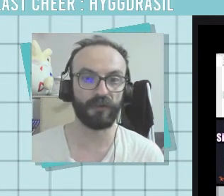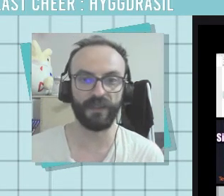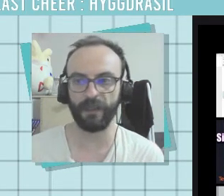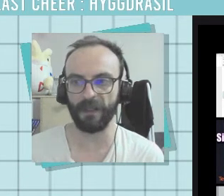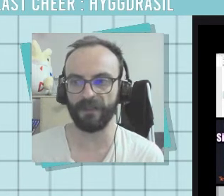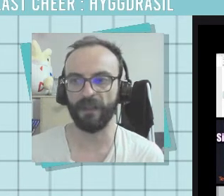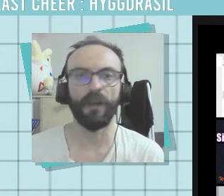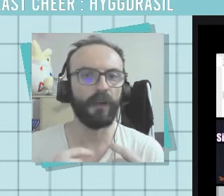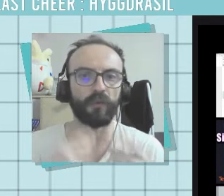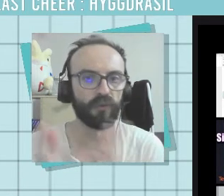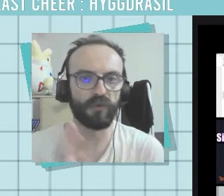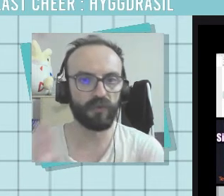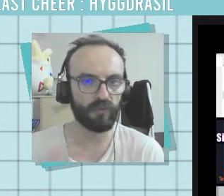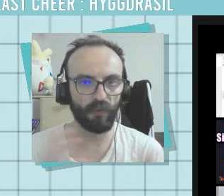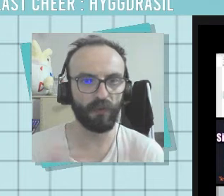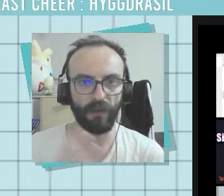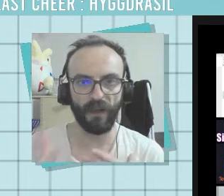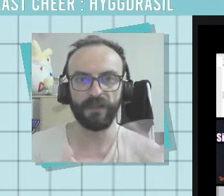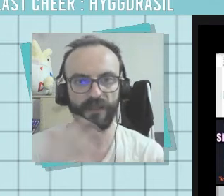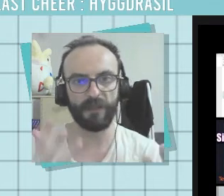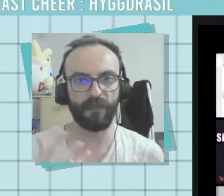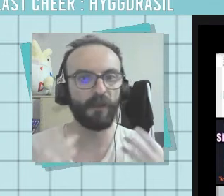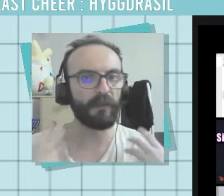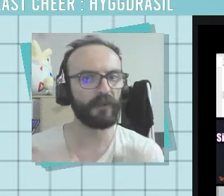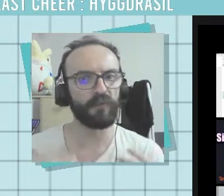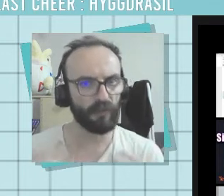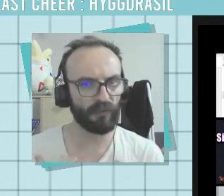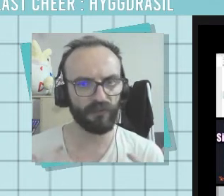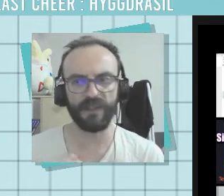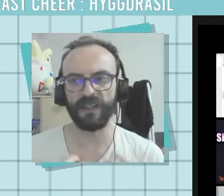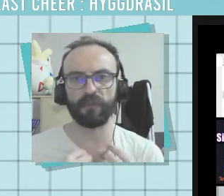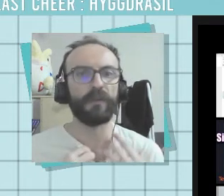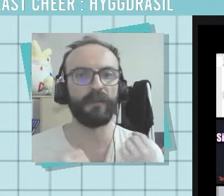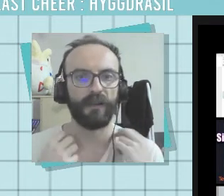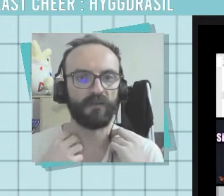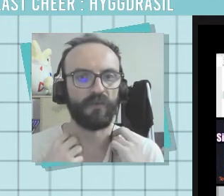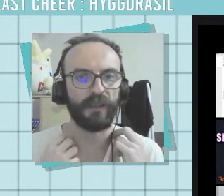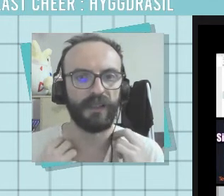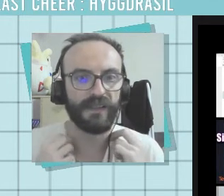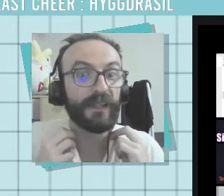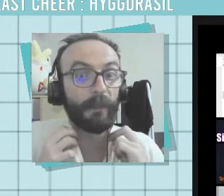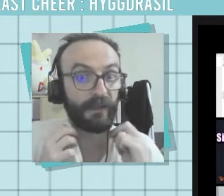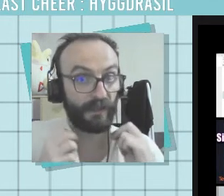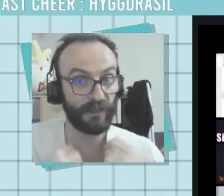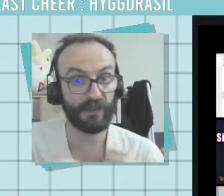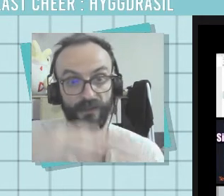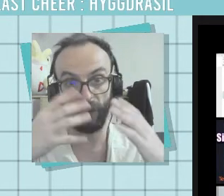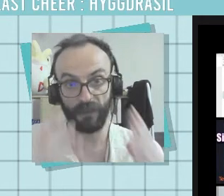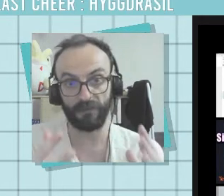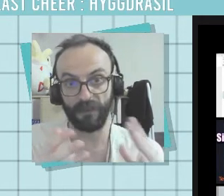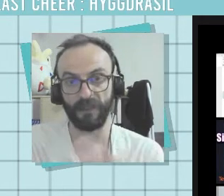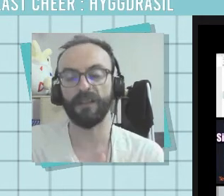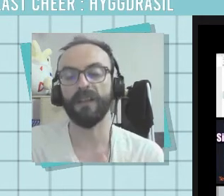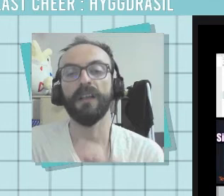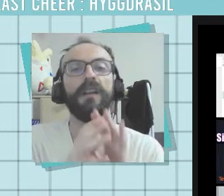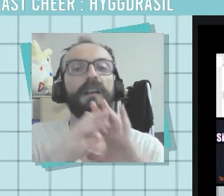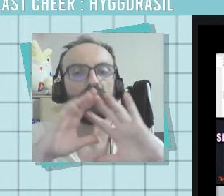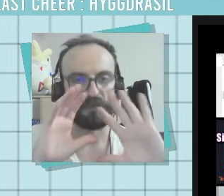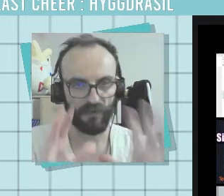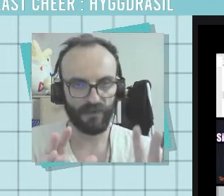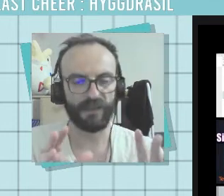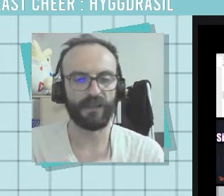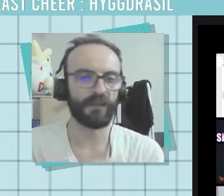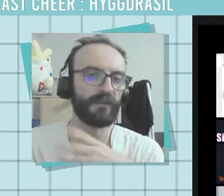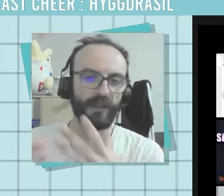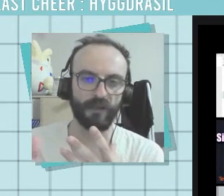code d'interprète. Tous ne le font pas. Des fois, ça peut varier. On peut avoir du bleu foncé et tout, mais voilà. Souvent, les interprètes à la télé, les interprètes filmés,